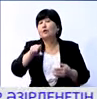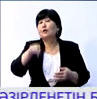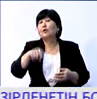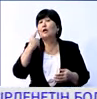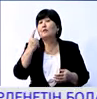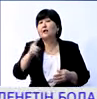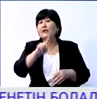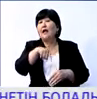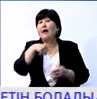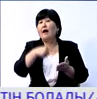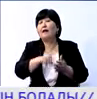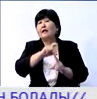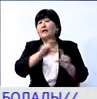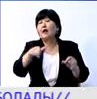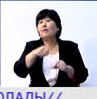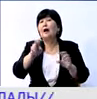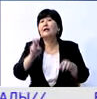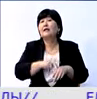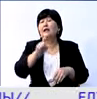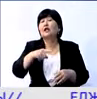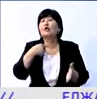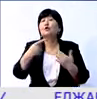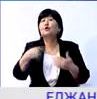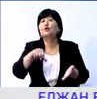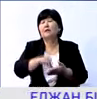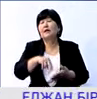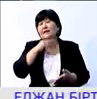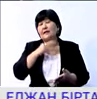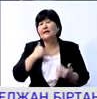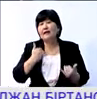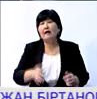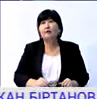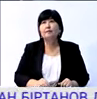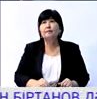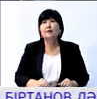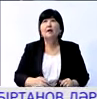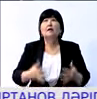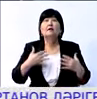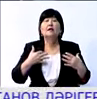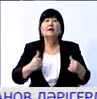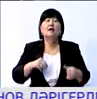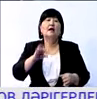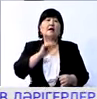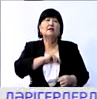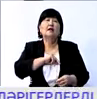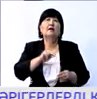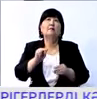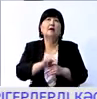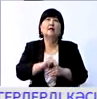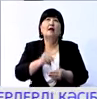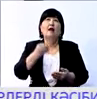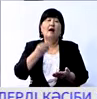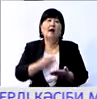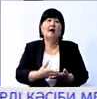1-ші қалалық емхананың бас дәрігерін сөзге тартқан еді. Зер салайық. Денге саулық дертке шипа сыйлаған ақ қалатты